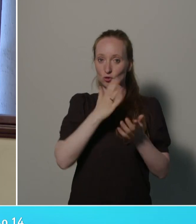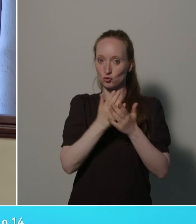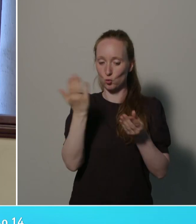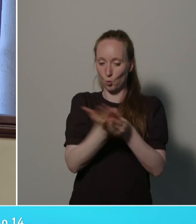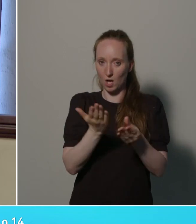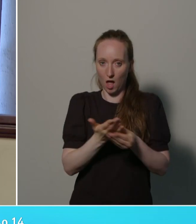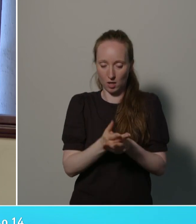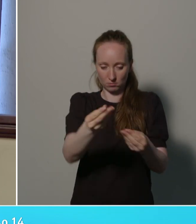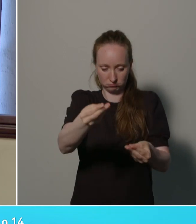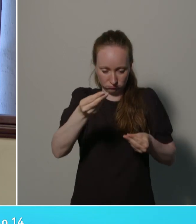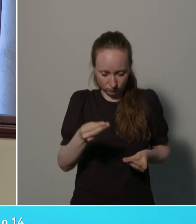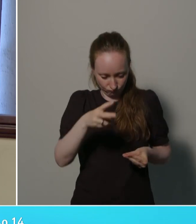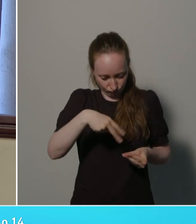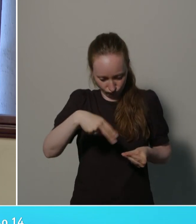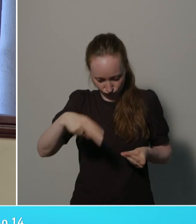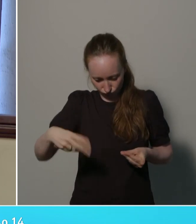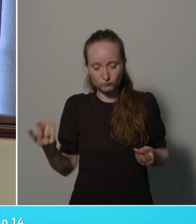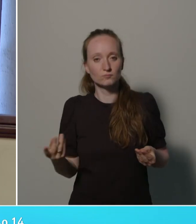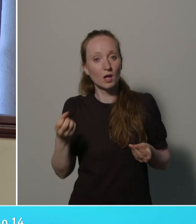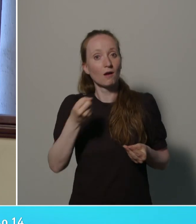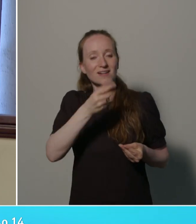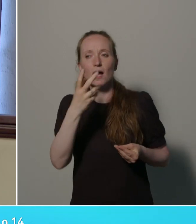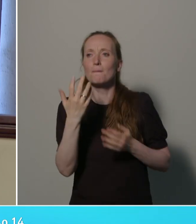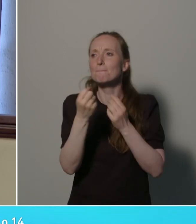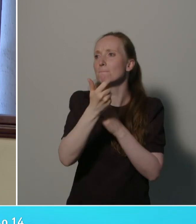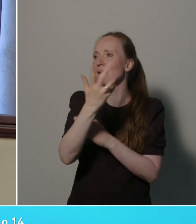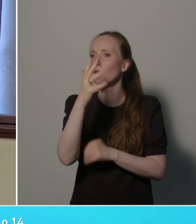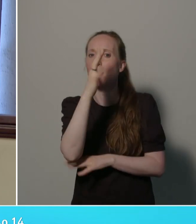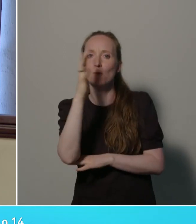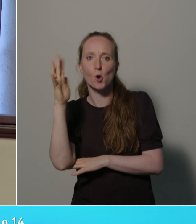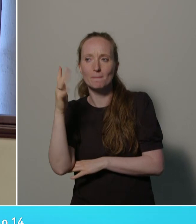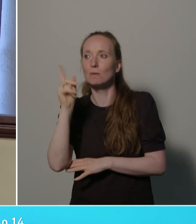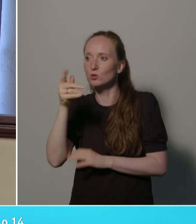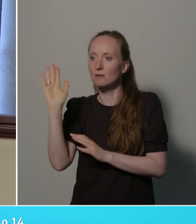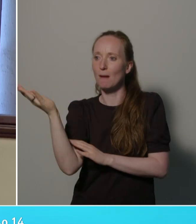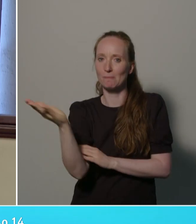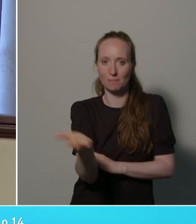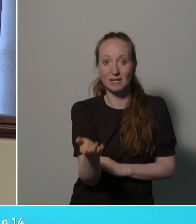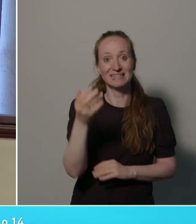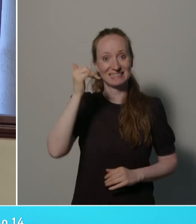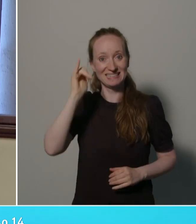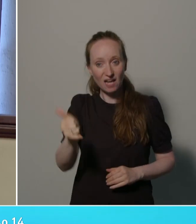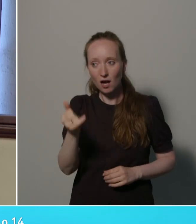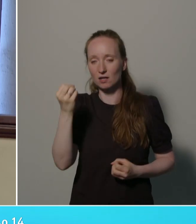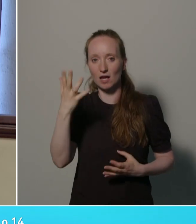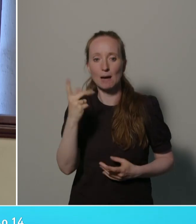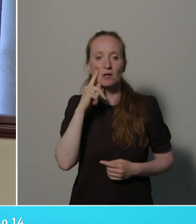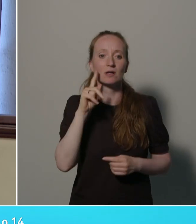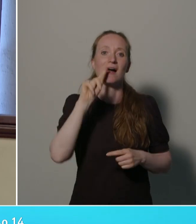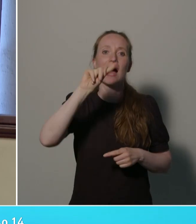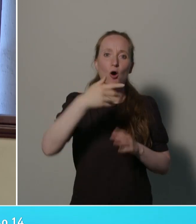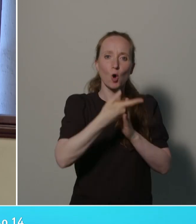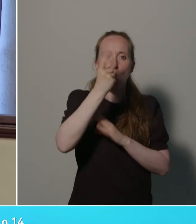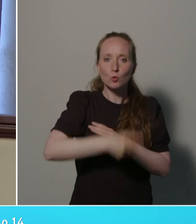hat, klar müssen wir manchmal mehrere Bäume wegnehmen, lieber Volkner. Aber wir bauen oder wir pflanzen dort auch 136 neue